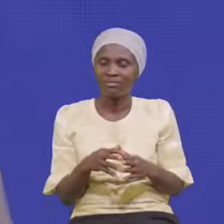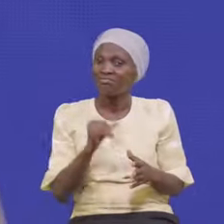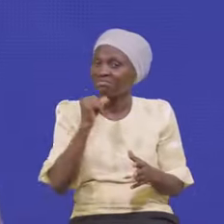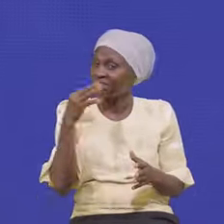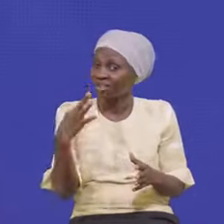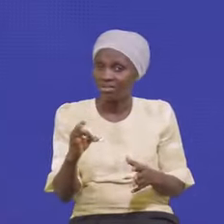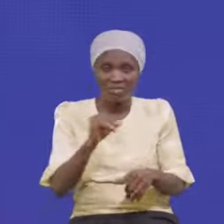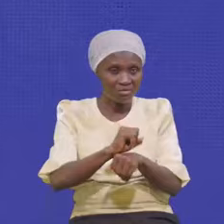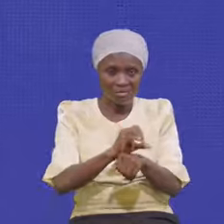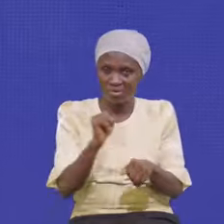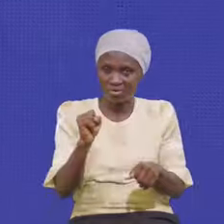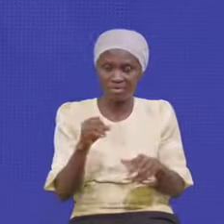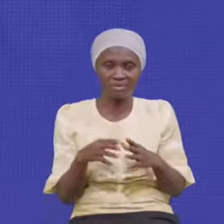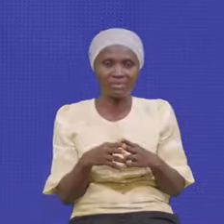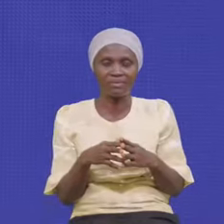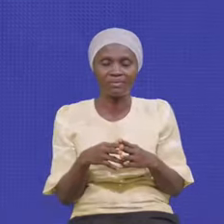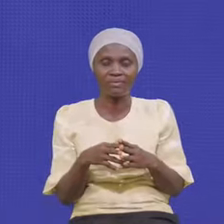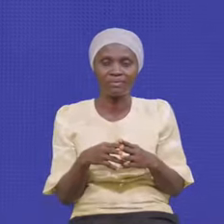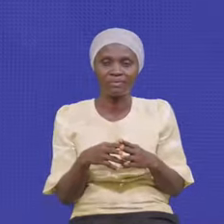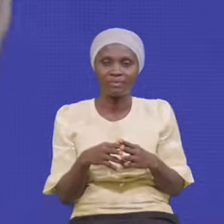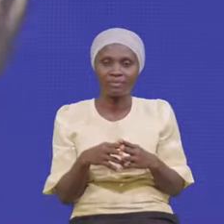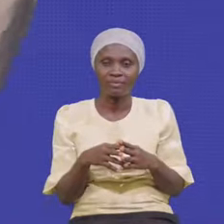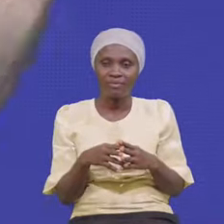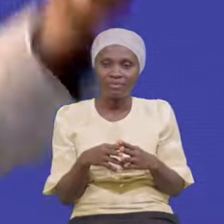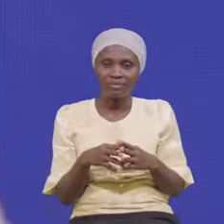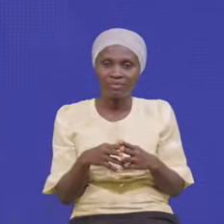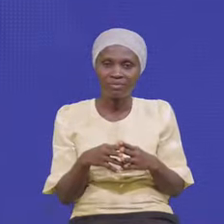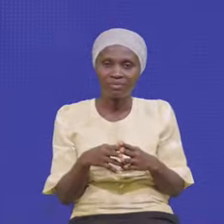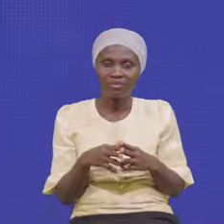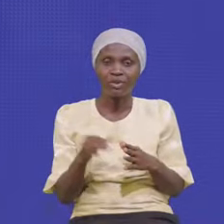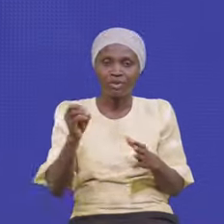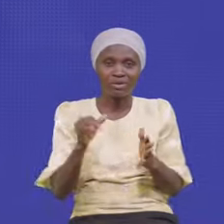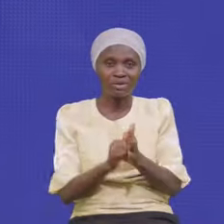ఆఫ్ works. Mana kriyala valana kadu. Less any man should